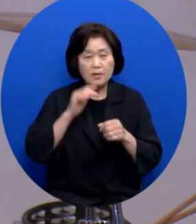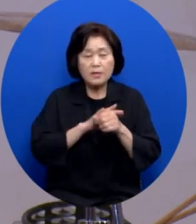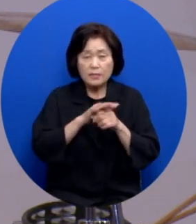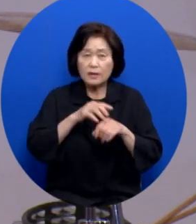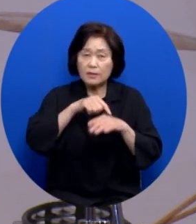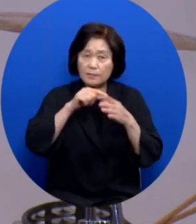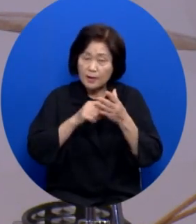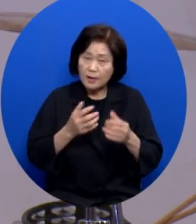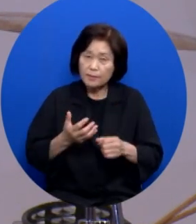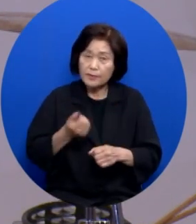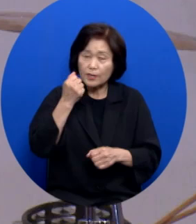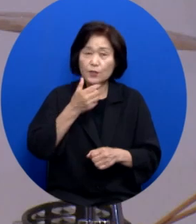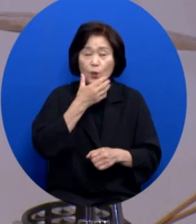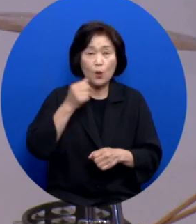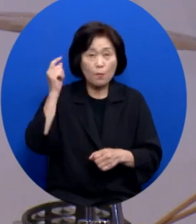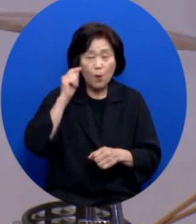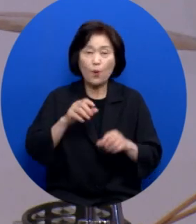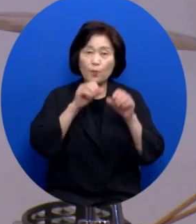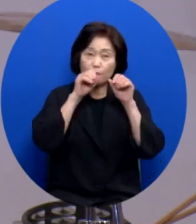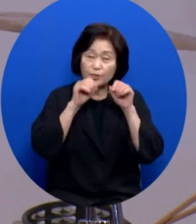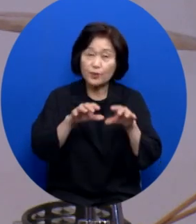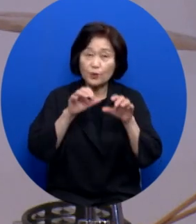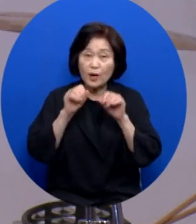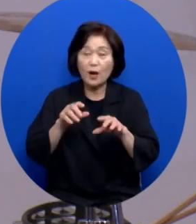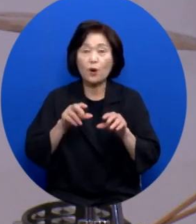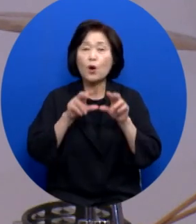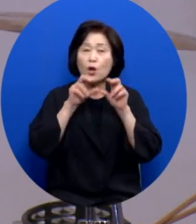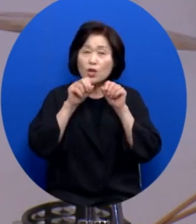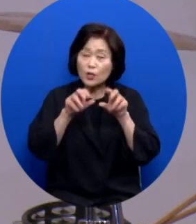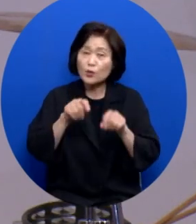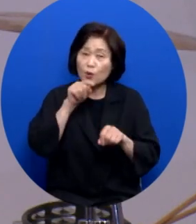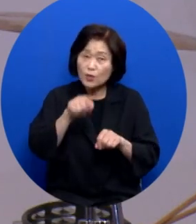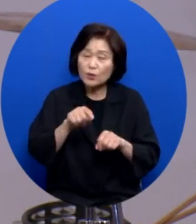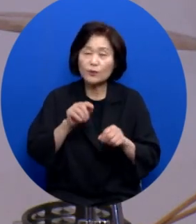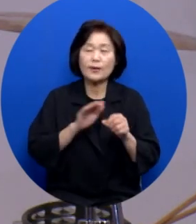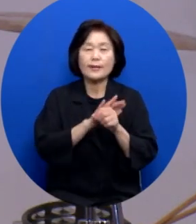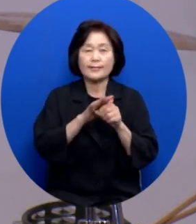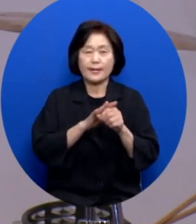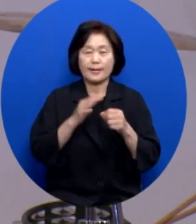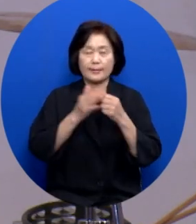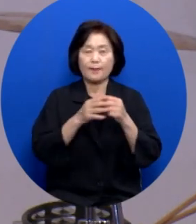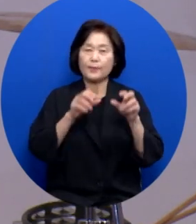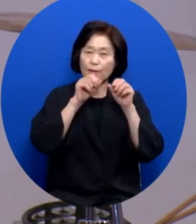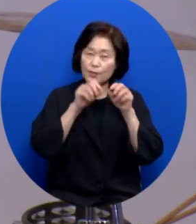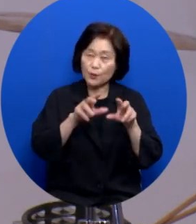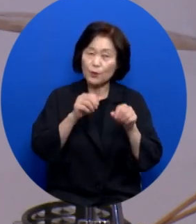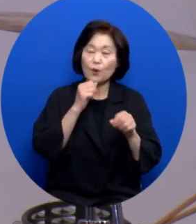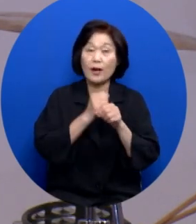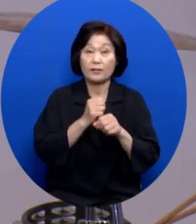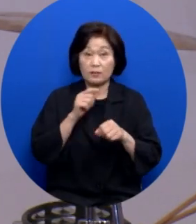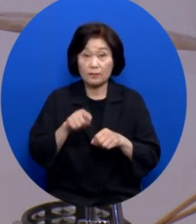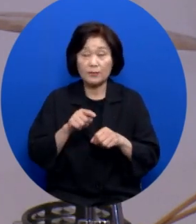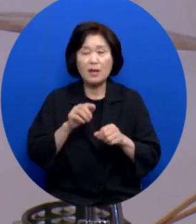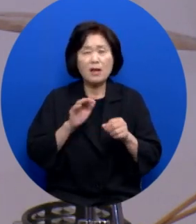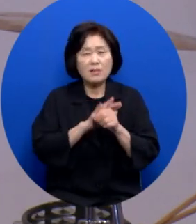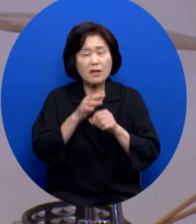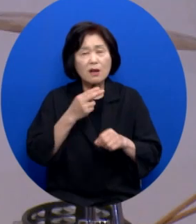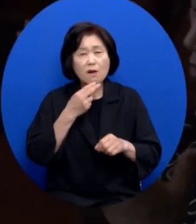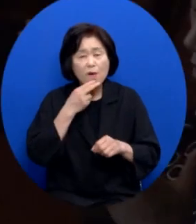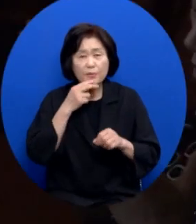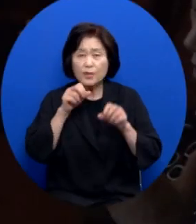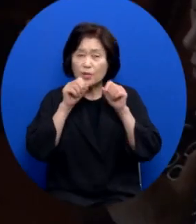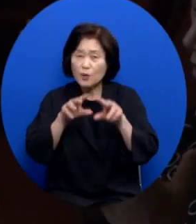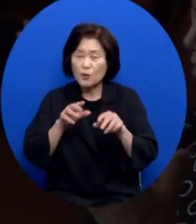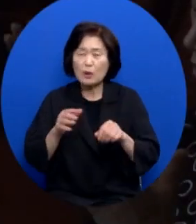것이고 복음 전도도 선교도 사랑하기 때문에 선교해야 되는 거지 사랑이 없이 하는 거는 아무것도 아닌